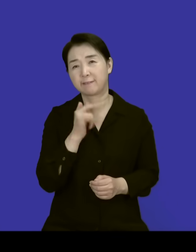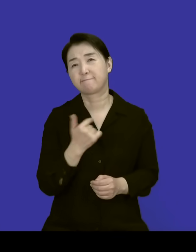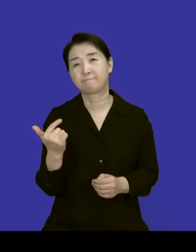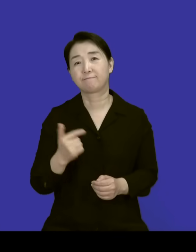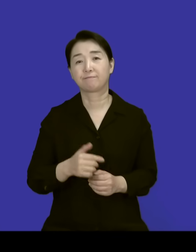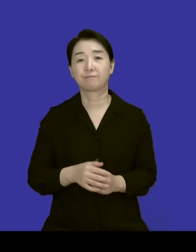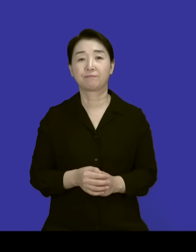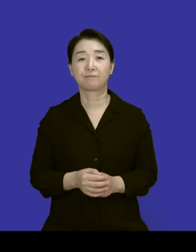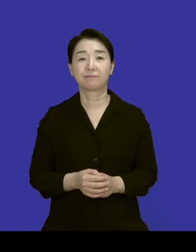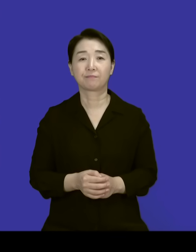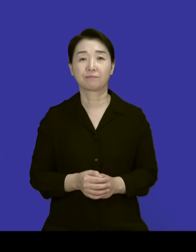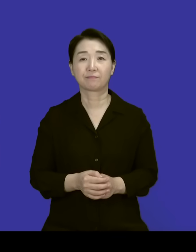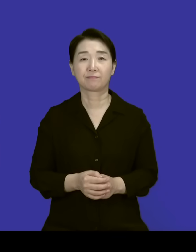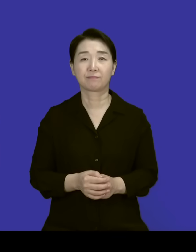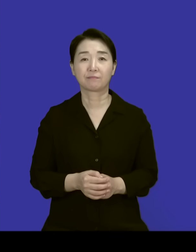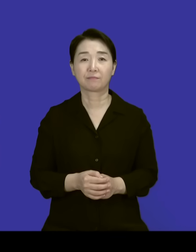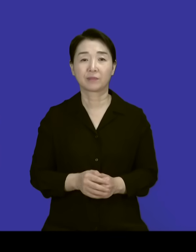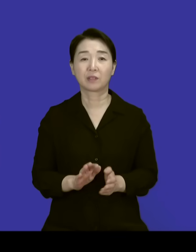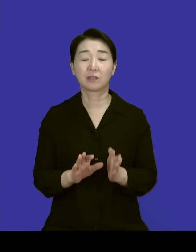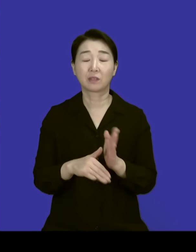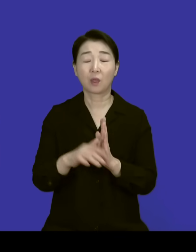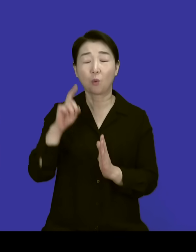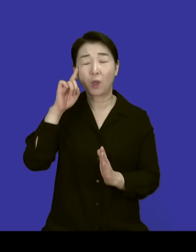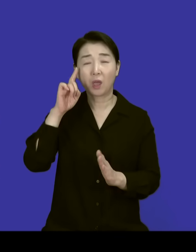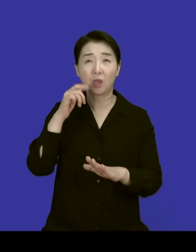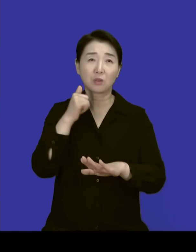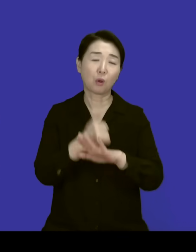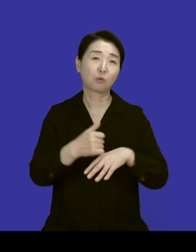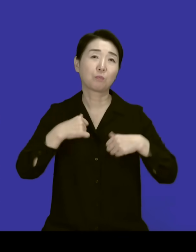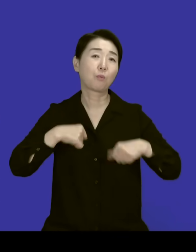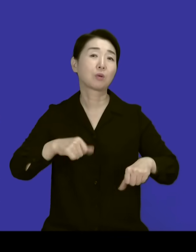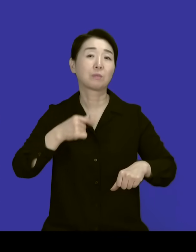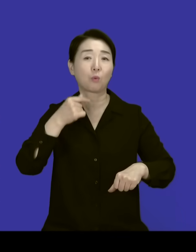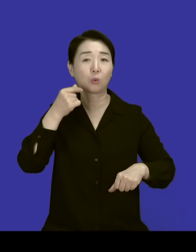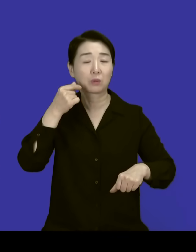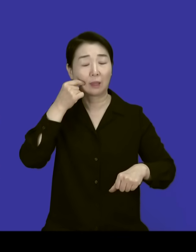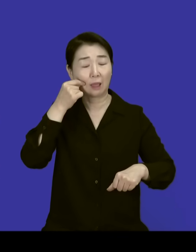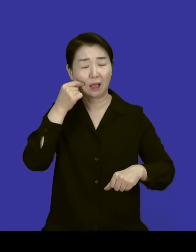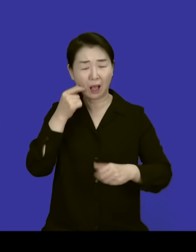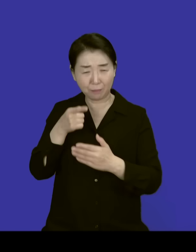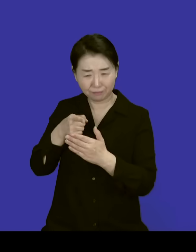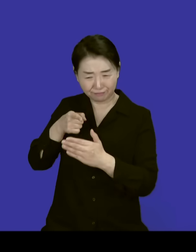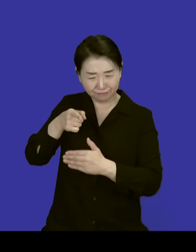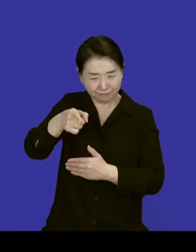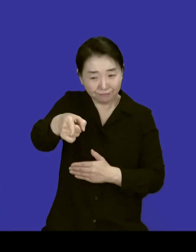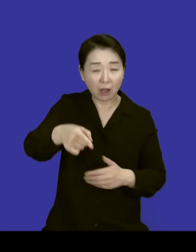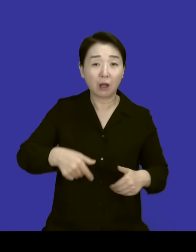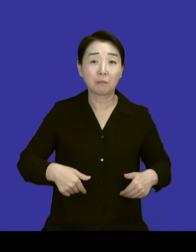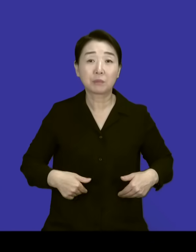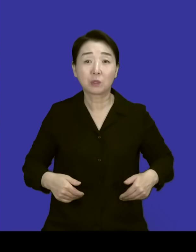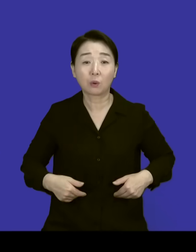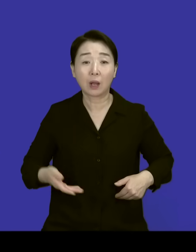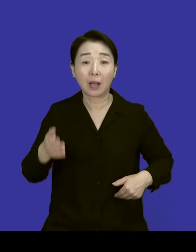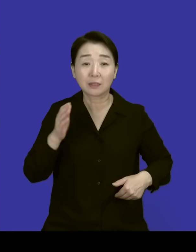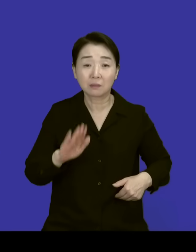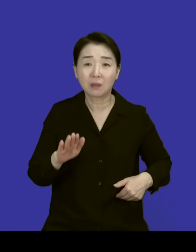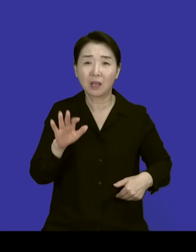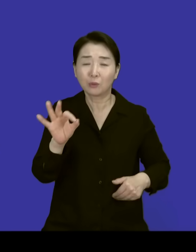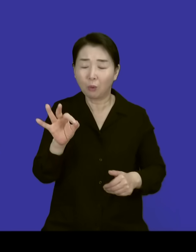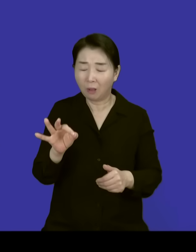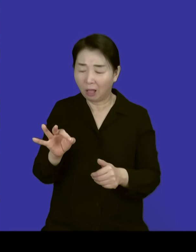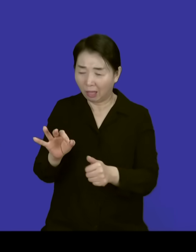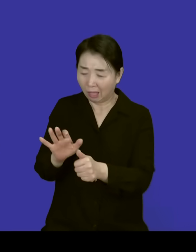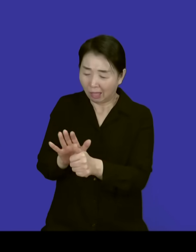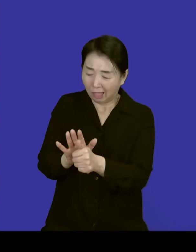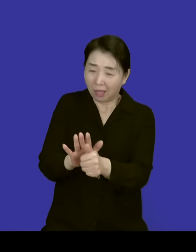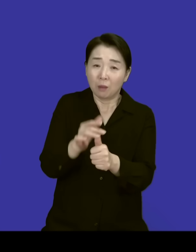제일 커요. 그리고 네. 말 그대로 그 순간에 빼도 박도 못해요. 전진을 해야 되는데 전진하기에 너무 지탱할 힘이